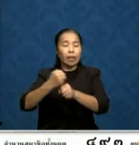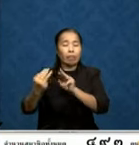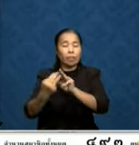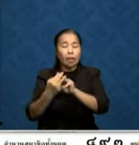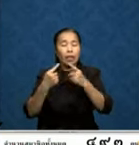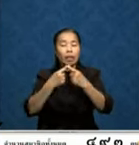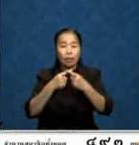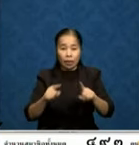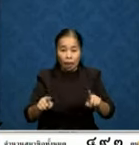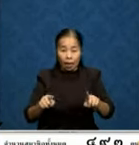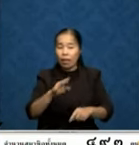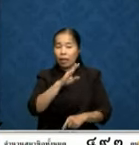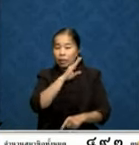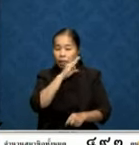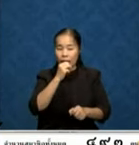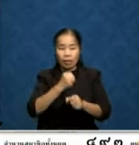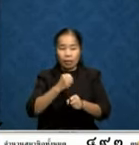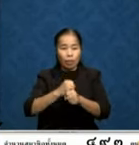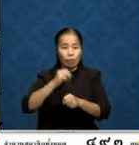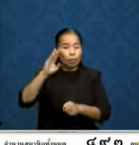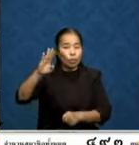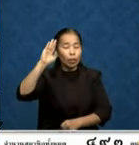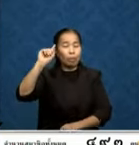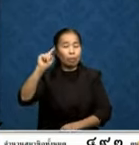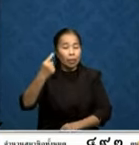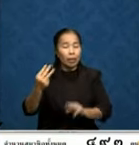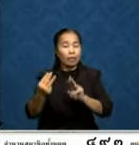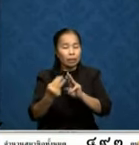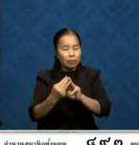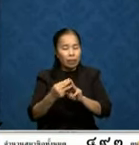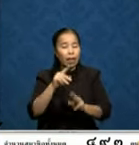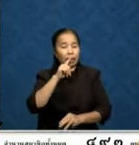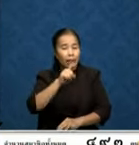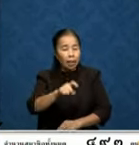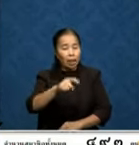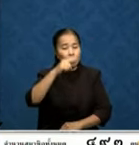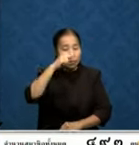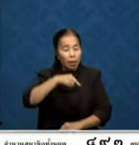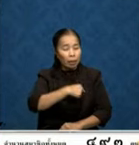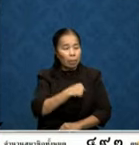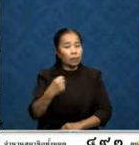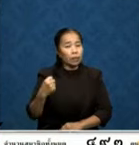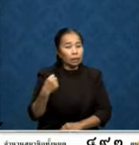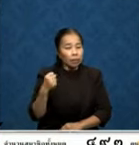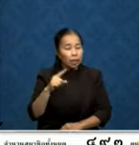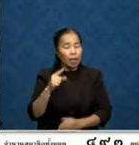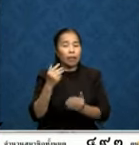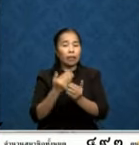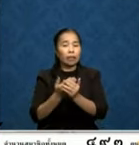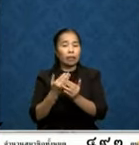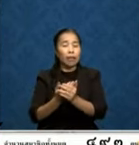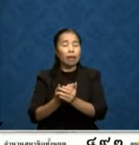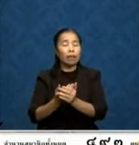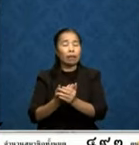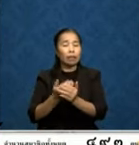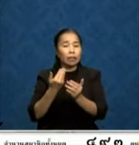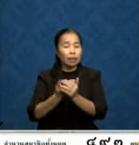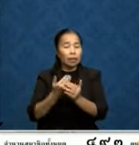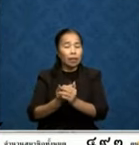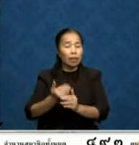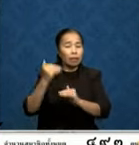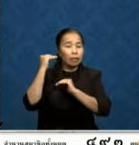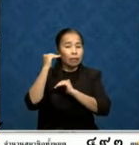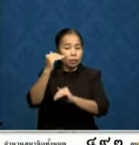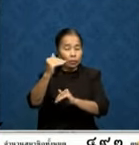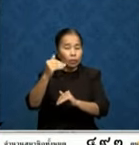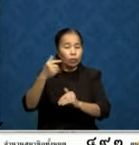ปิดชิปเปอร์รายใหม่นะครับท่านจะมั่นใจได้อย่างไรว่าราคาที่ชิปเปอร์รายใหม่นำเข้ามานั้นจะเป็นรา